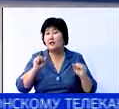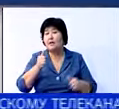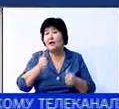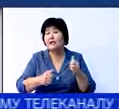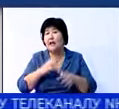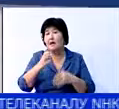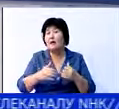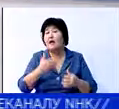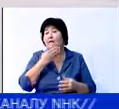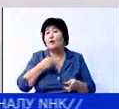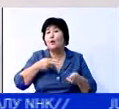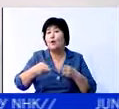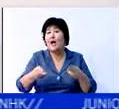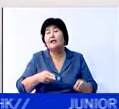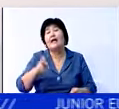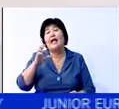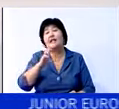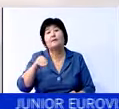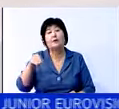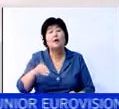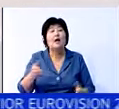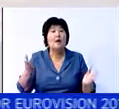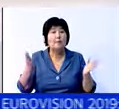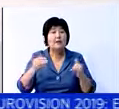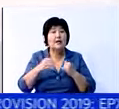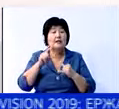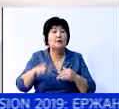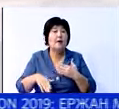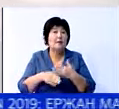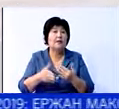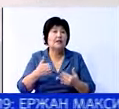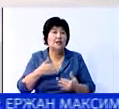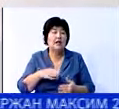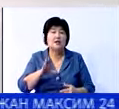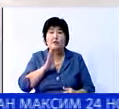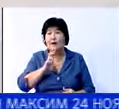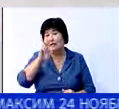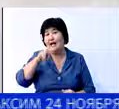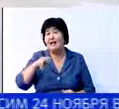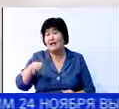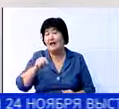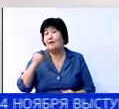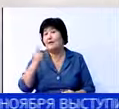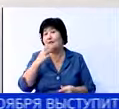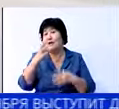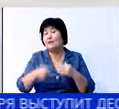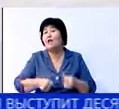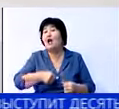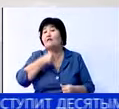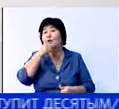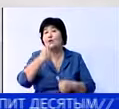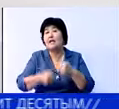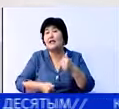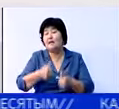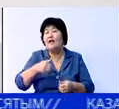по фигурному катанию Элизабет Турсынбаева. Призываем земляков поддержать нашу принцессу льда, которая первой в мире на взрослых